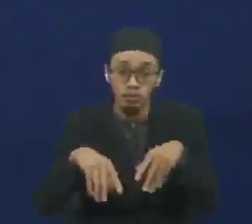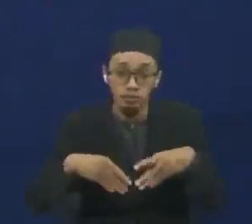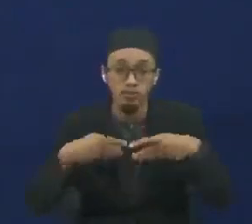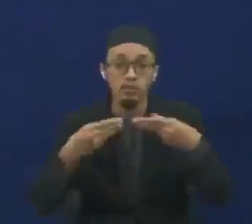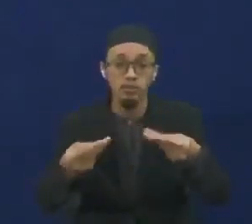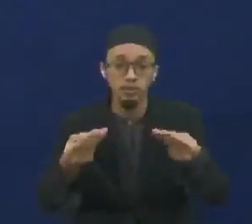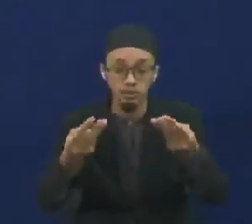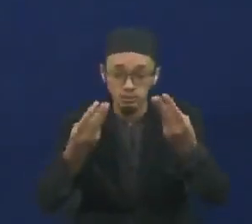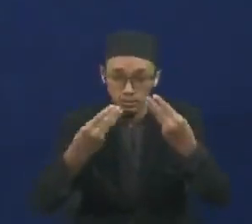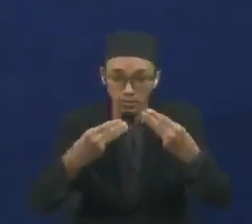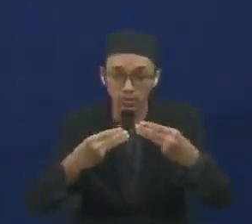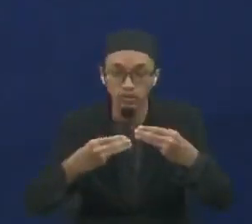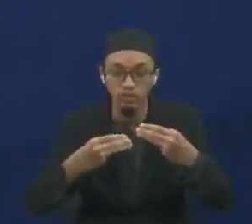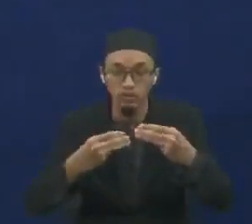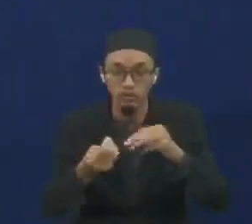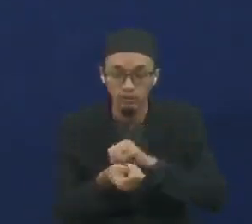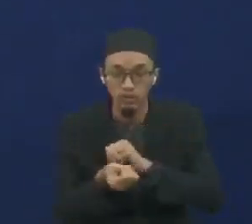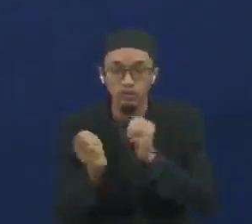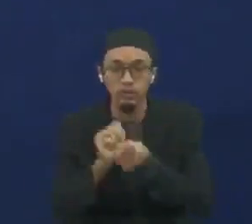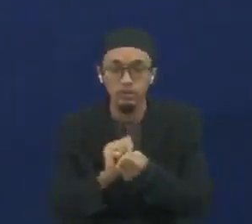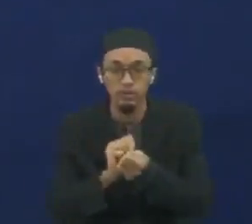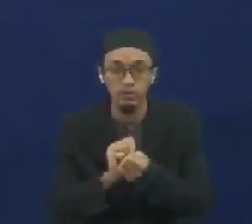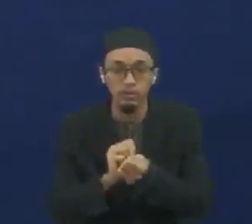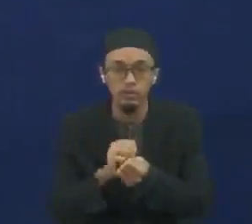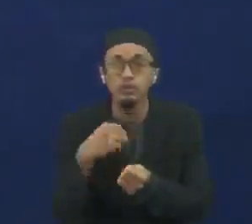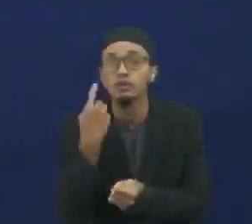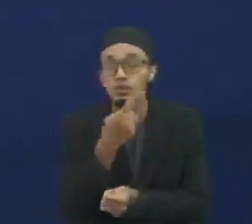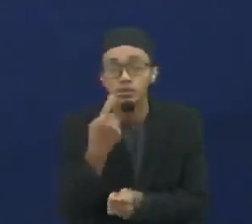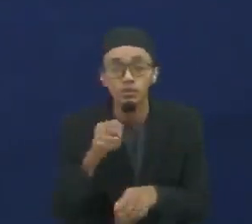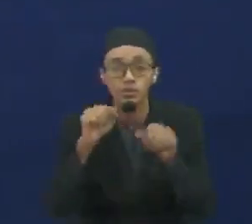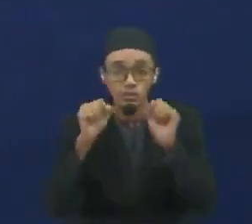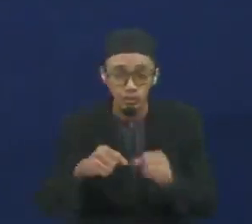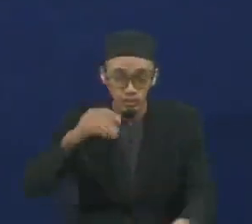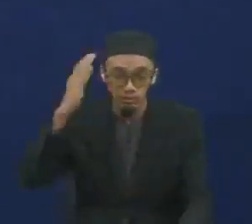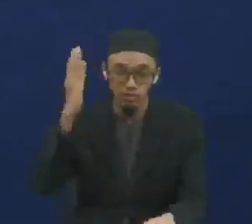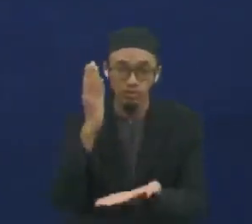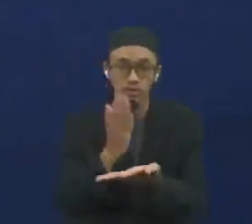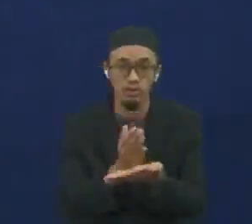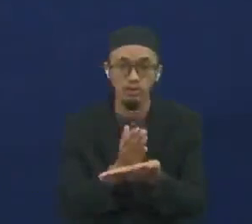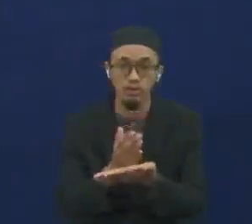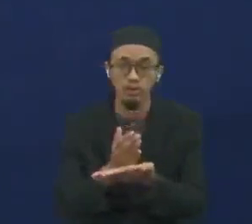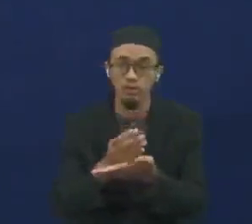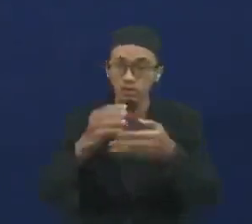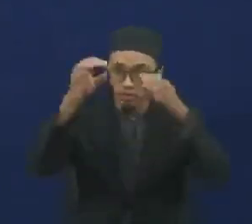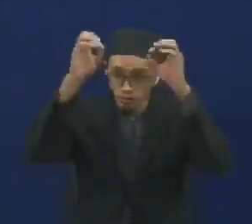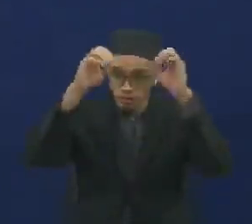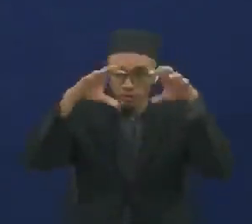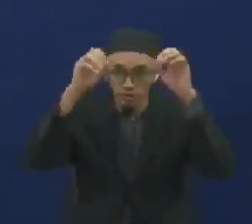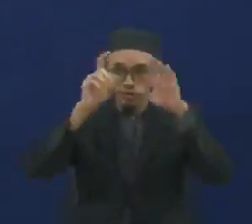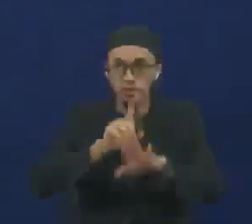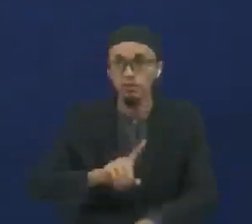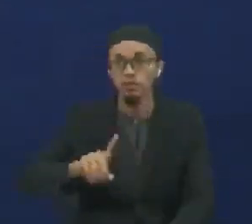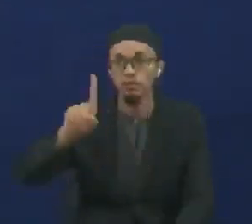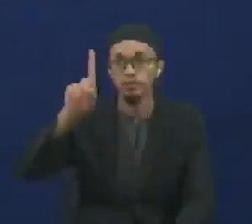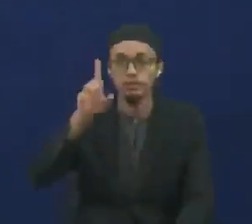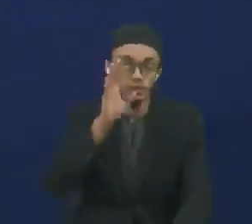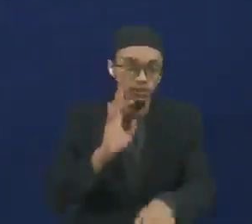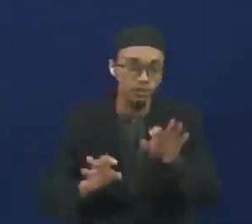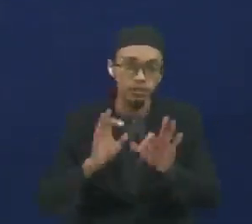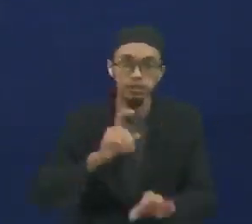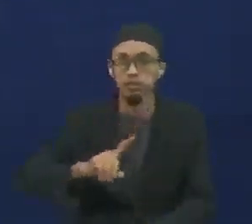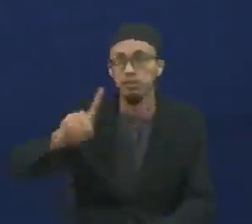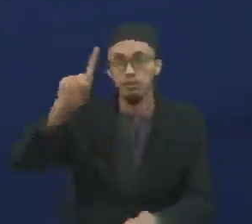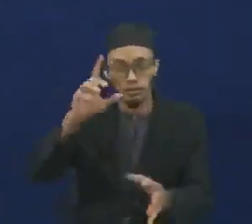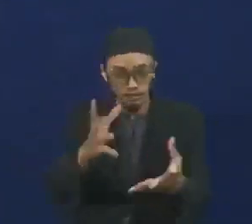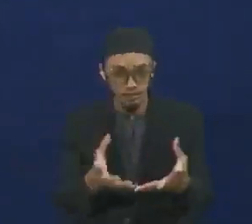timpakan, siapa yang boleh menahan daripada rahmat Allah? Kalaulah Allah kehendaki benda itu berlaku, dan